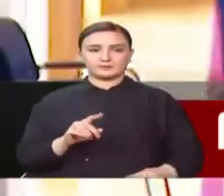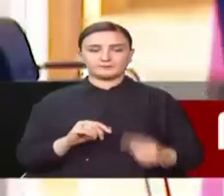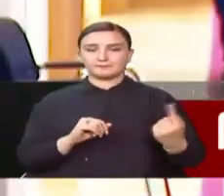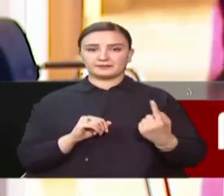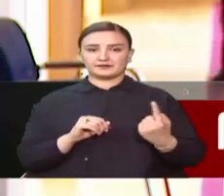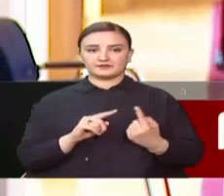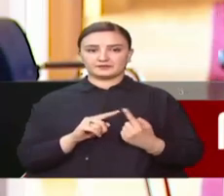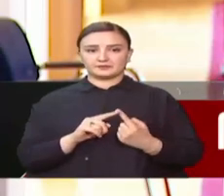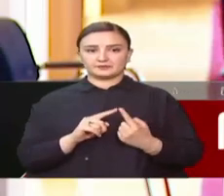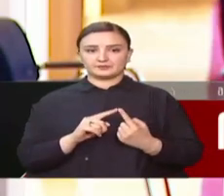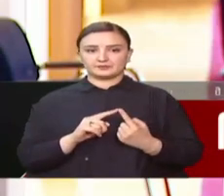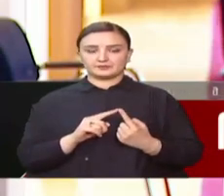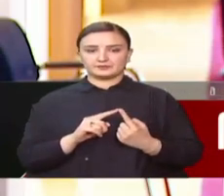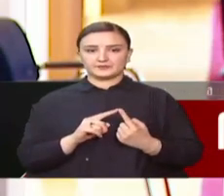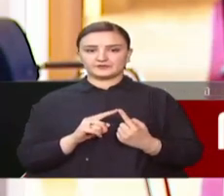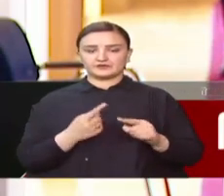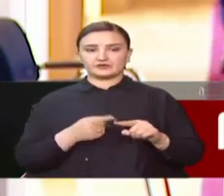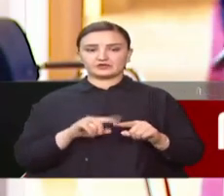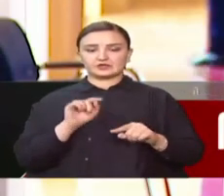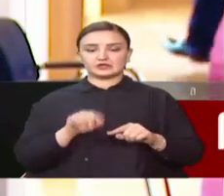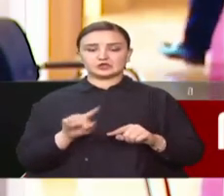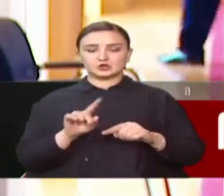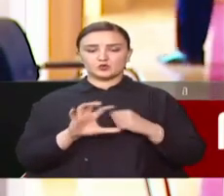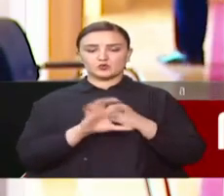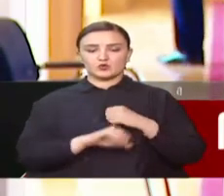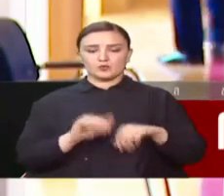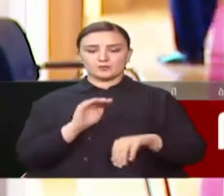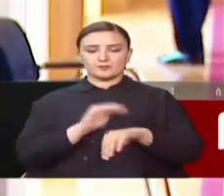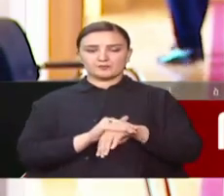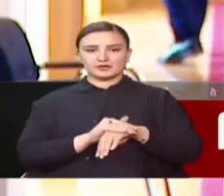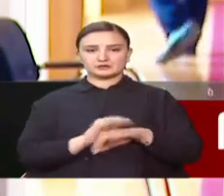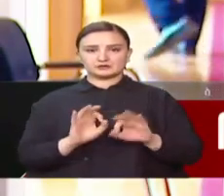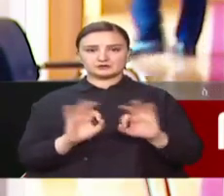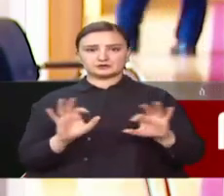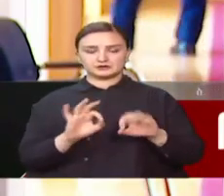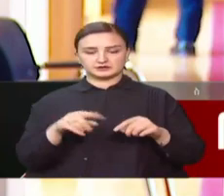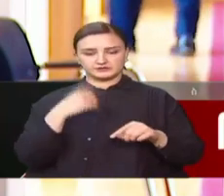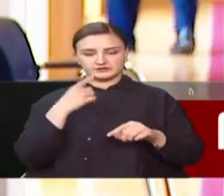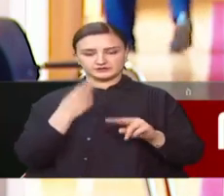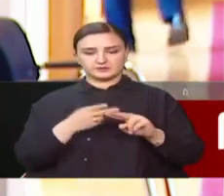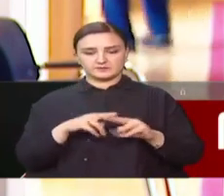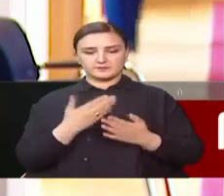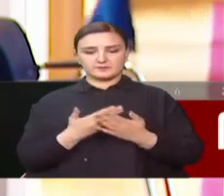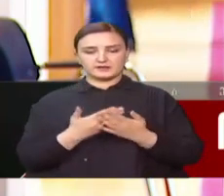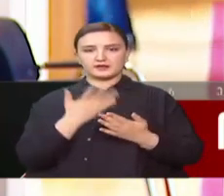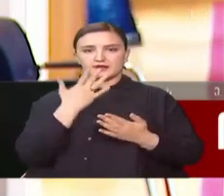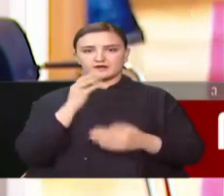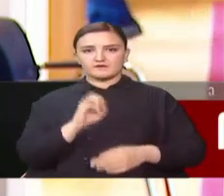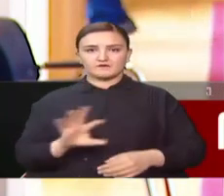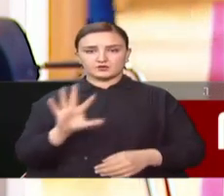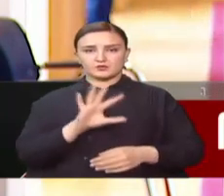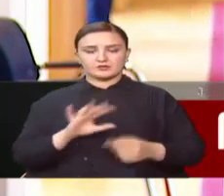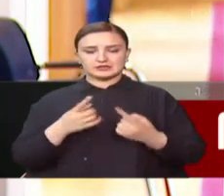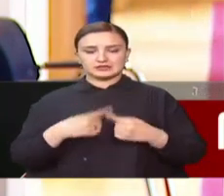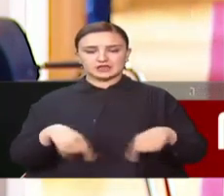პირველი მაგალითად ის, რომ სულ ბოლო ფაქტზე გამომეხულიათ ყურადღება და ეს მაგალითად ევროსაბჭოში უკრაინელი